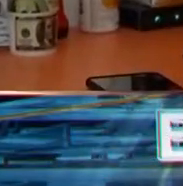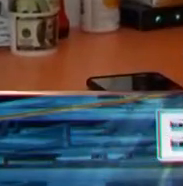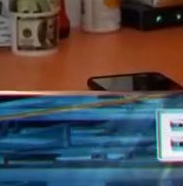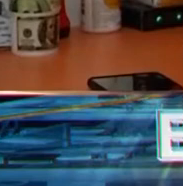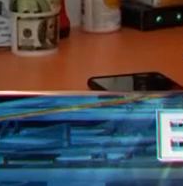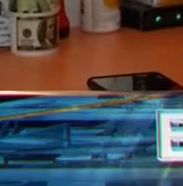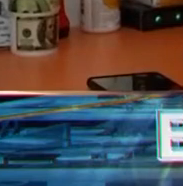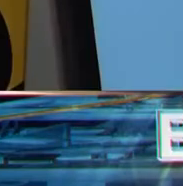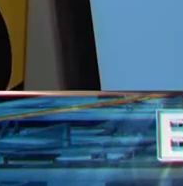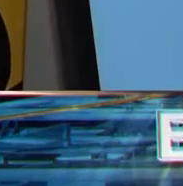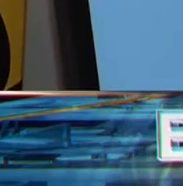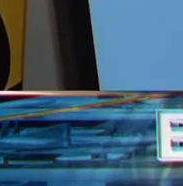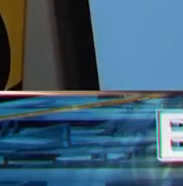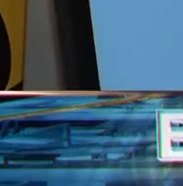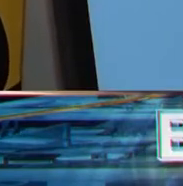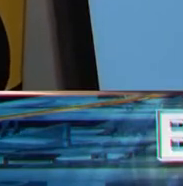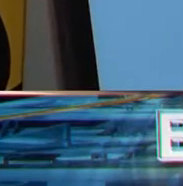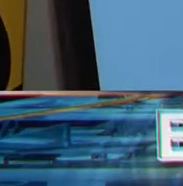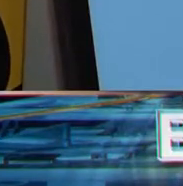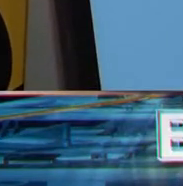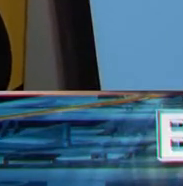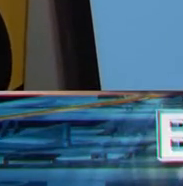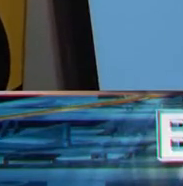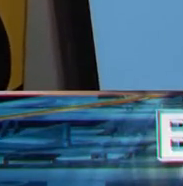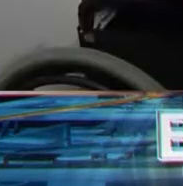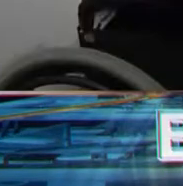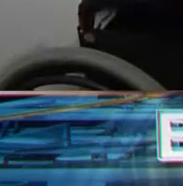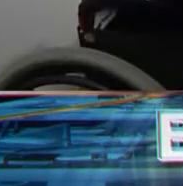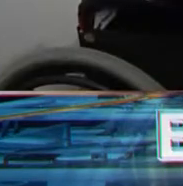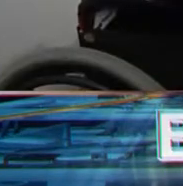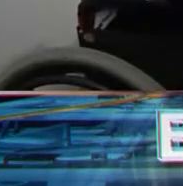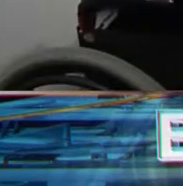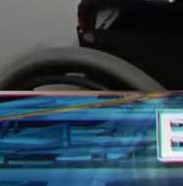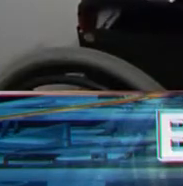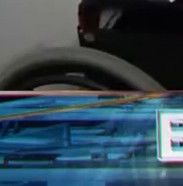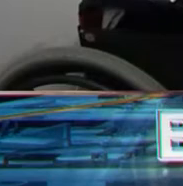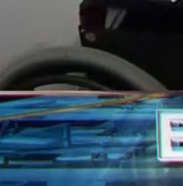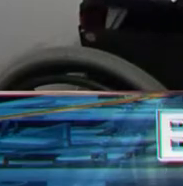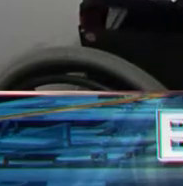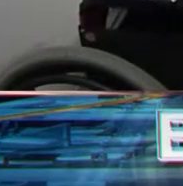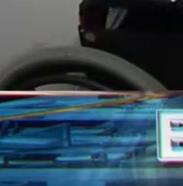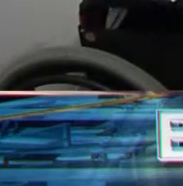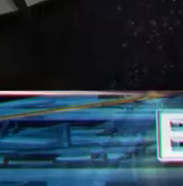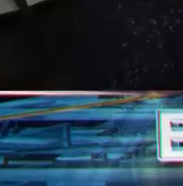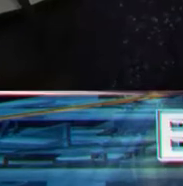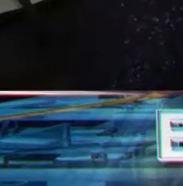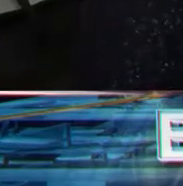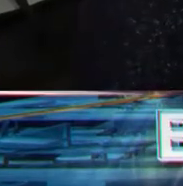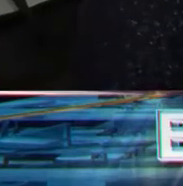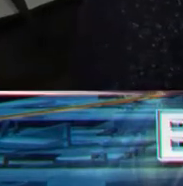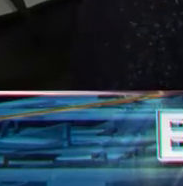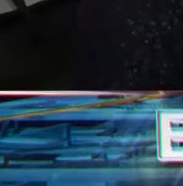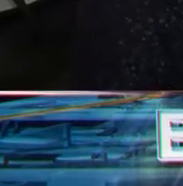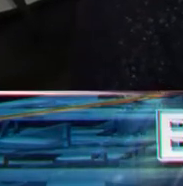Әлеумет ЕГОВ кейзет порталының қызметі тиімді. Жүйені облыс орталығында ерекше күтімді қажет ететін 421 азамат